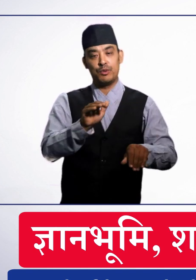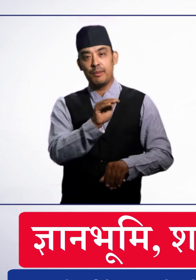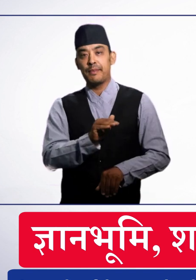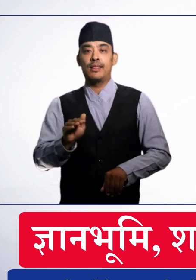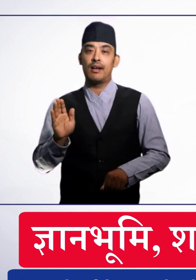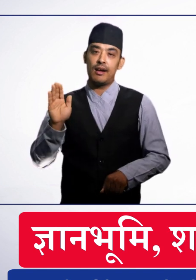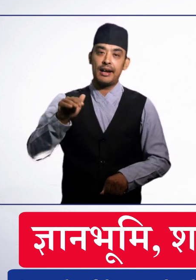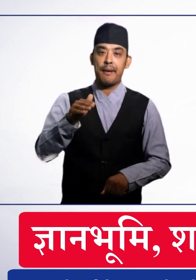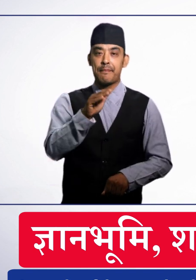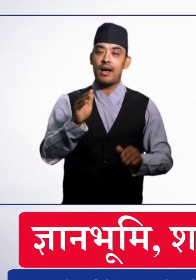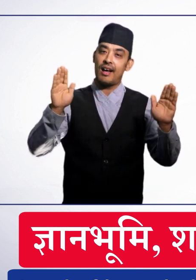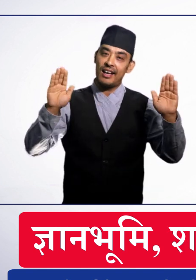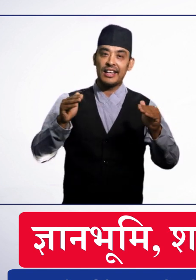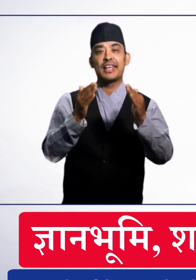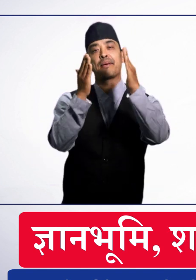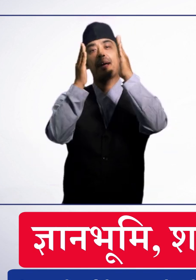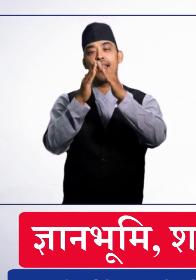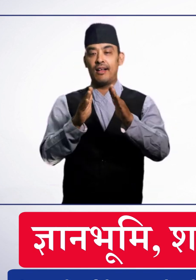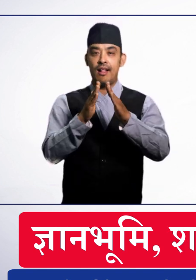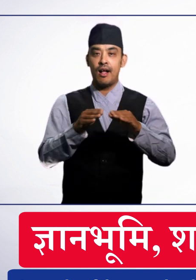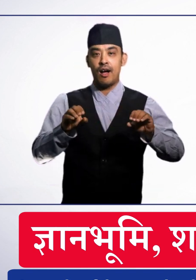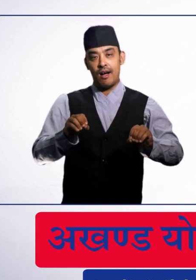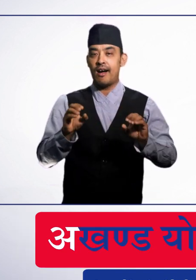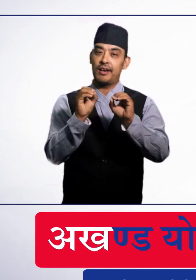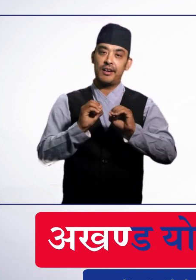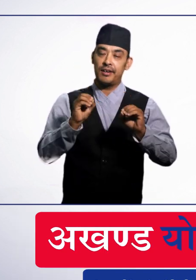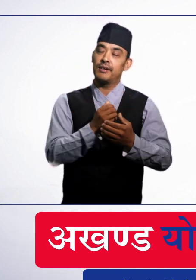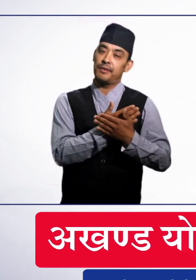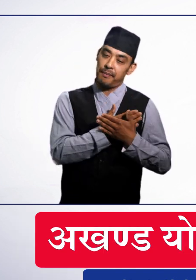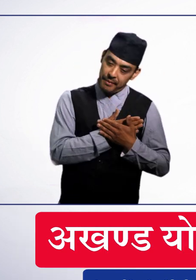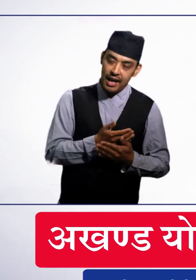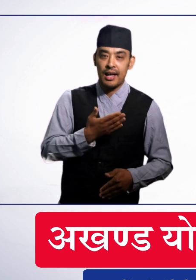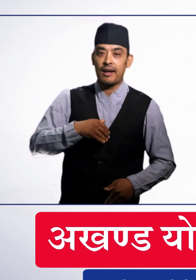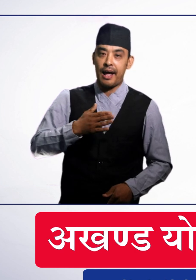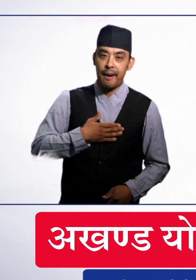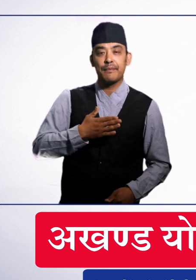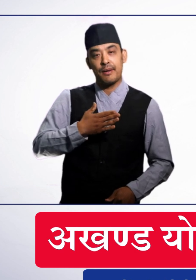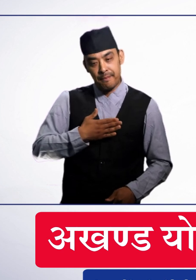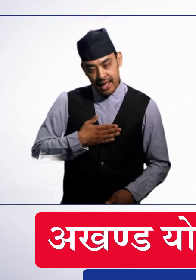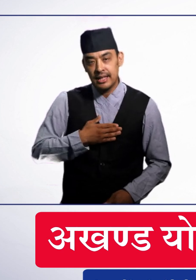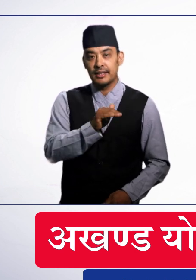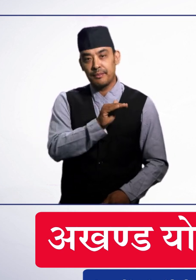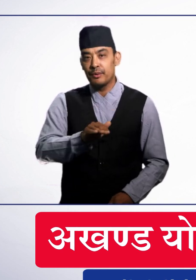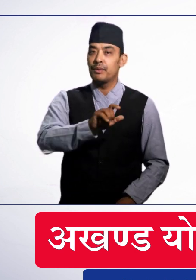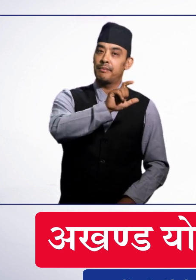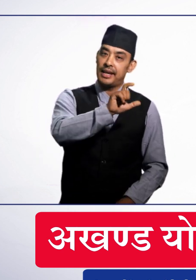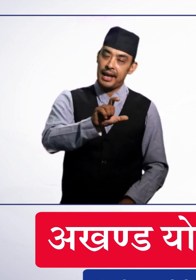शान्ति भूमि तराई पहाड हिमाल अखण्ड यो प्यारो हाम्रो